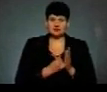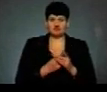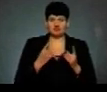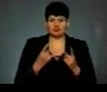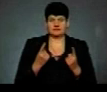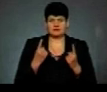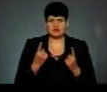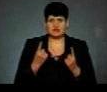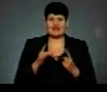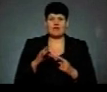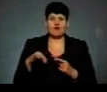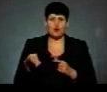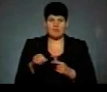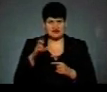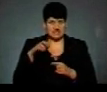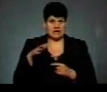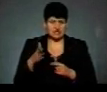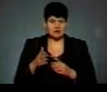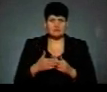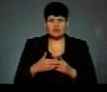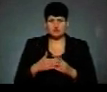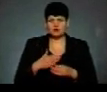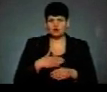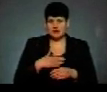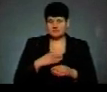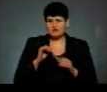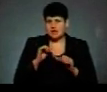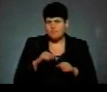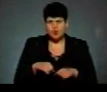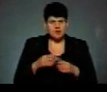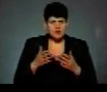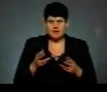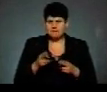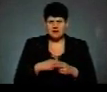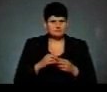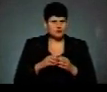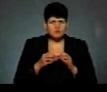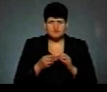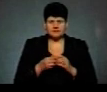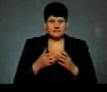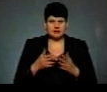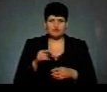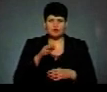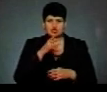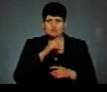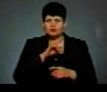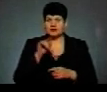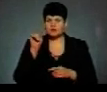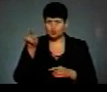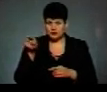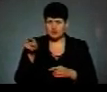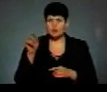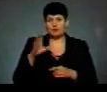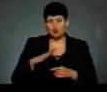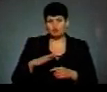заможних європейських країн, ближчих до нас, і, відповідно, вона могла без всякої перешкоди на цей час поїхати туди, побути,